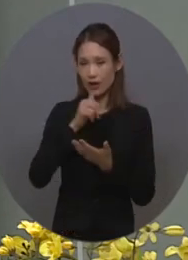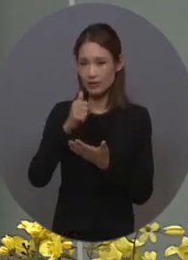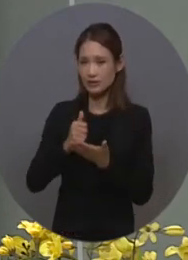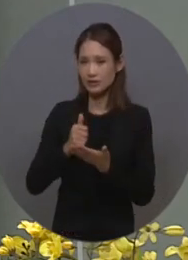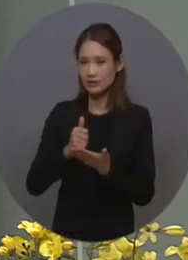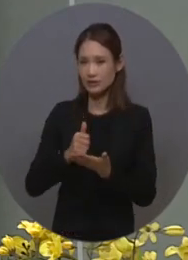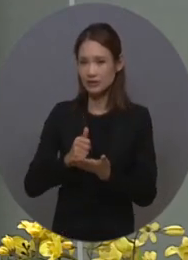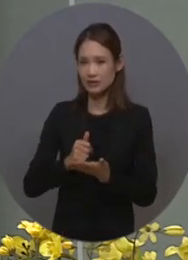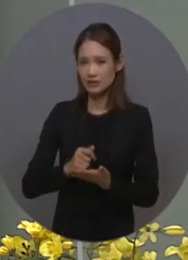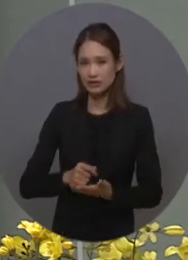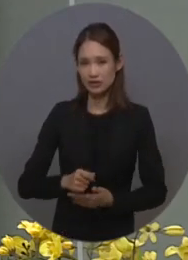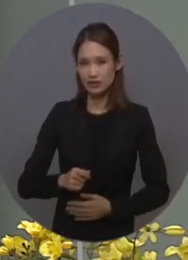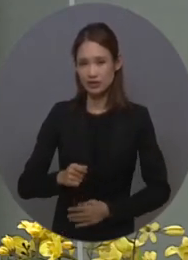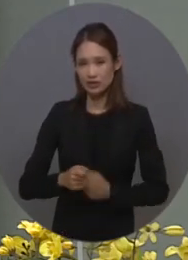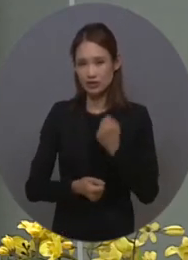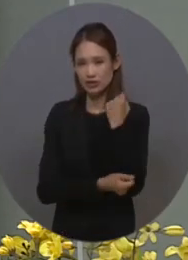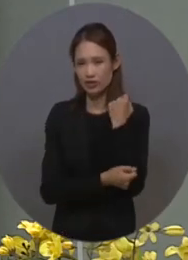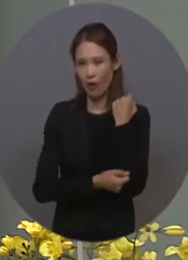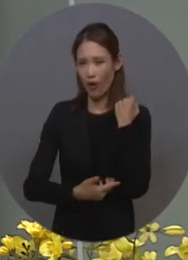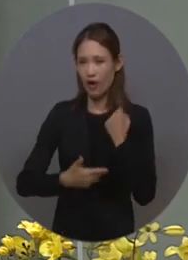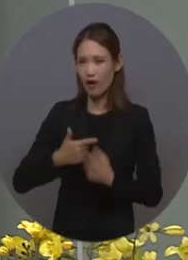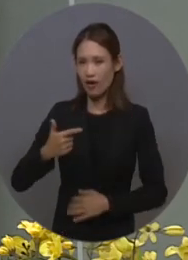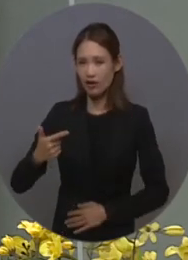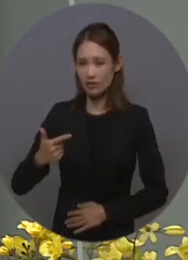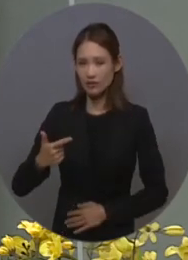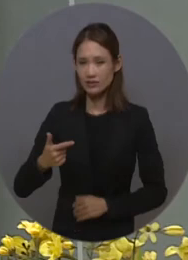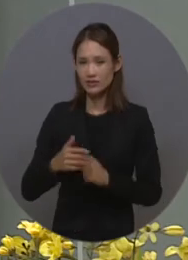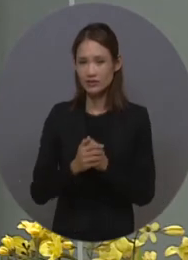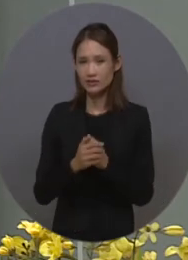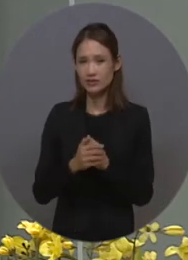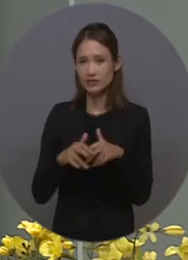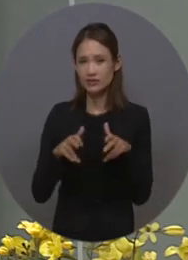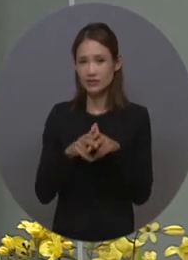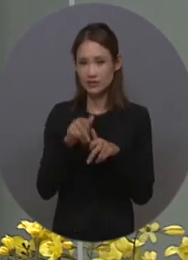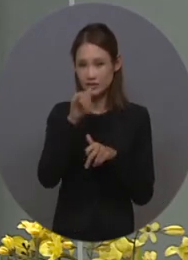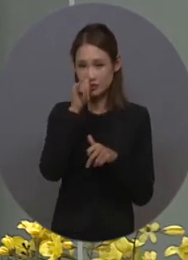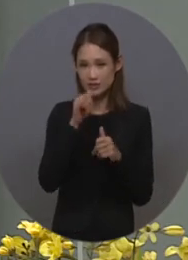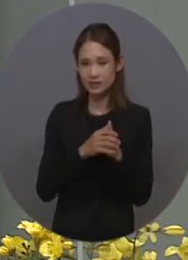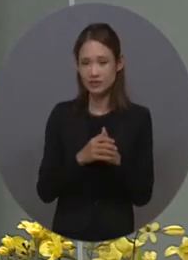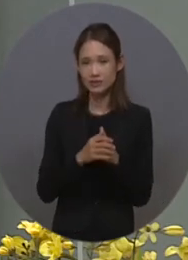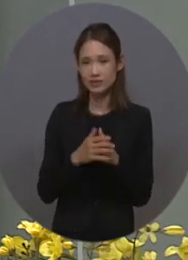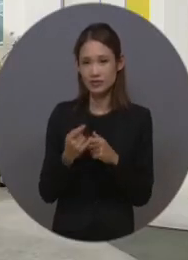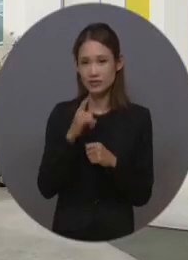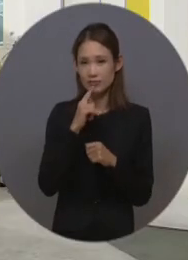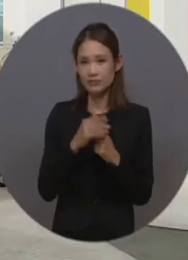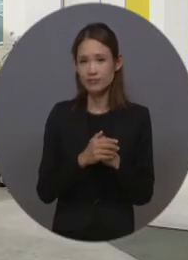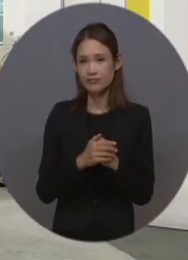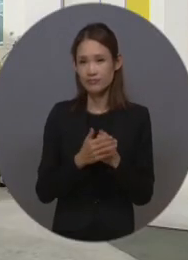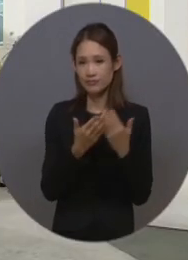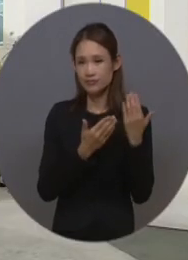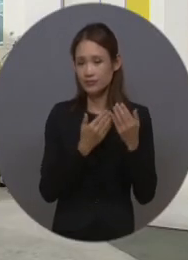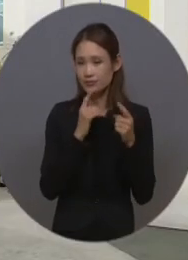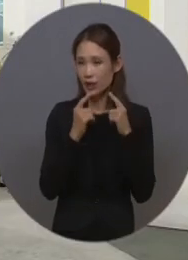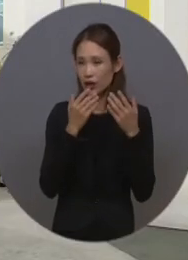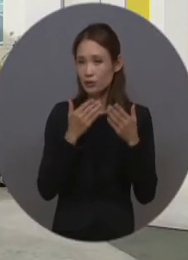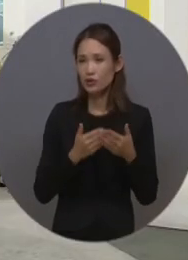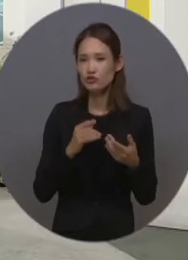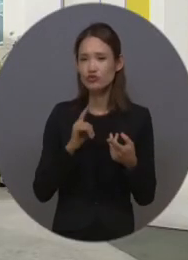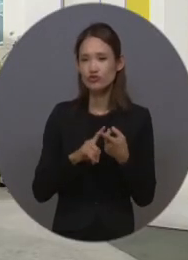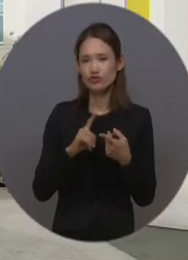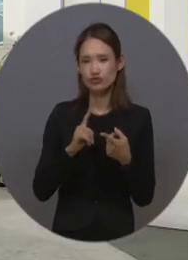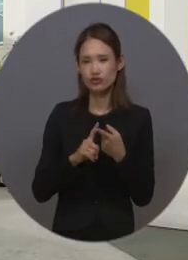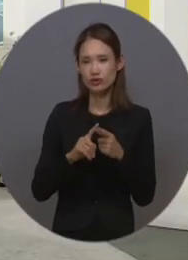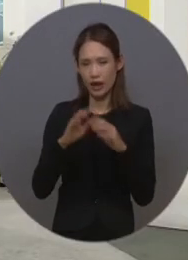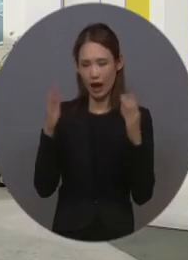형님에게 상당히 영향을 주셨다며요. 근데 외삼촌이 장애인이셨다며요. 그 이야기 좀 해주시죠. 아까 말씀드린 대로 저희 부모님이 이제 다